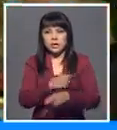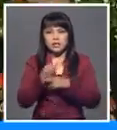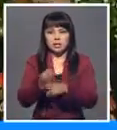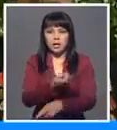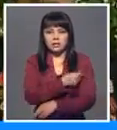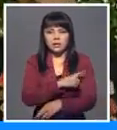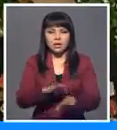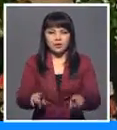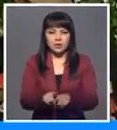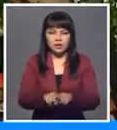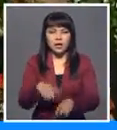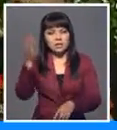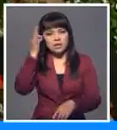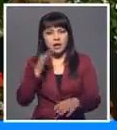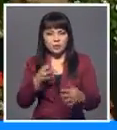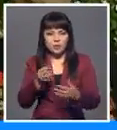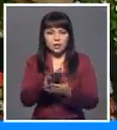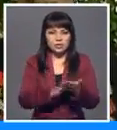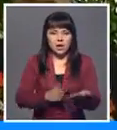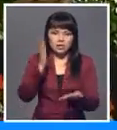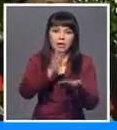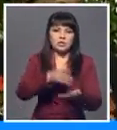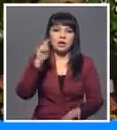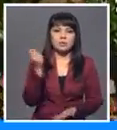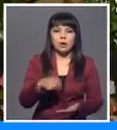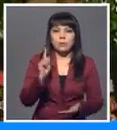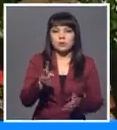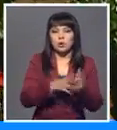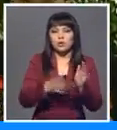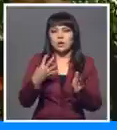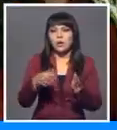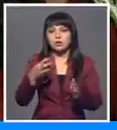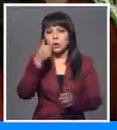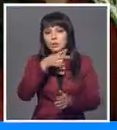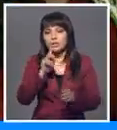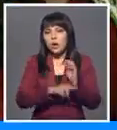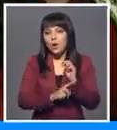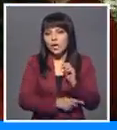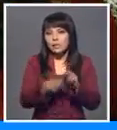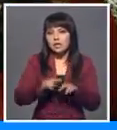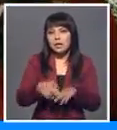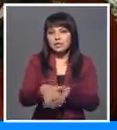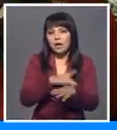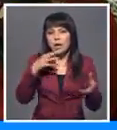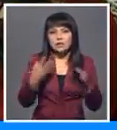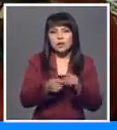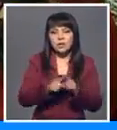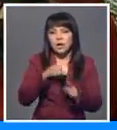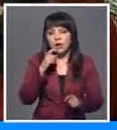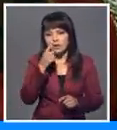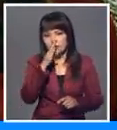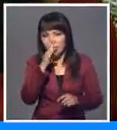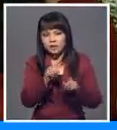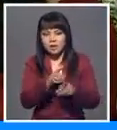емделіп шығады, сөйтіп немістерге қарсы ұрысын жалғастырады. 1943 жылдың соңында ауызбіршілік пен ерліктің арқасында жаудың